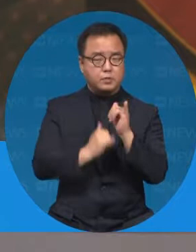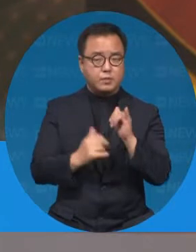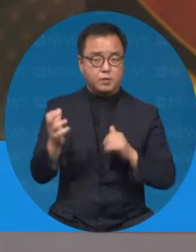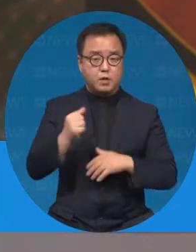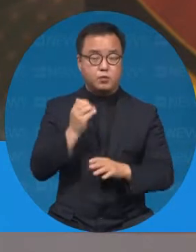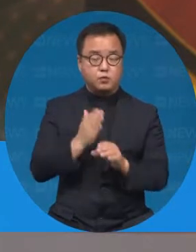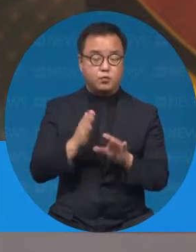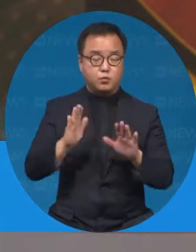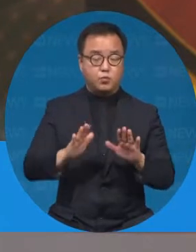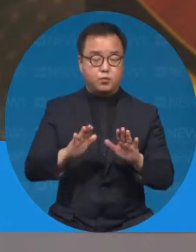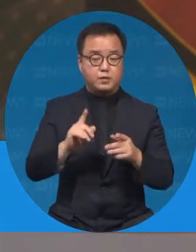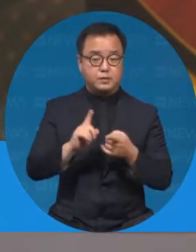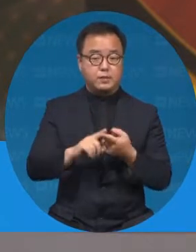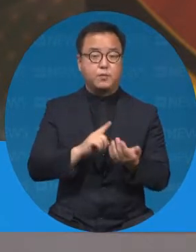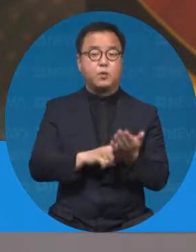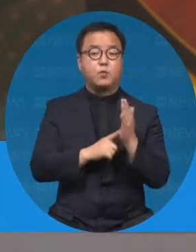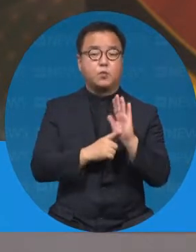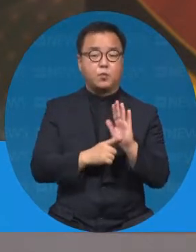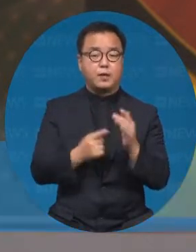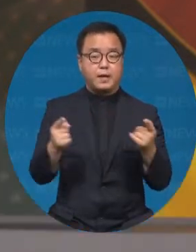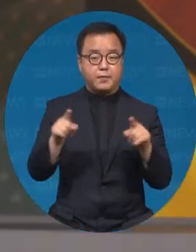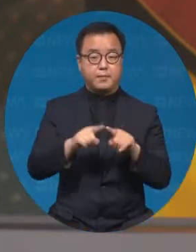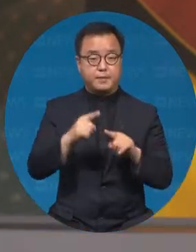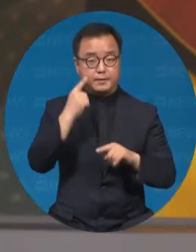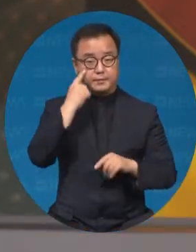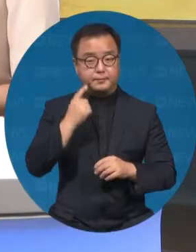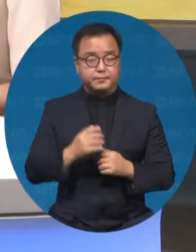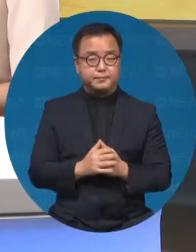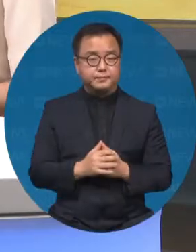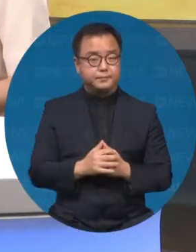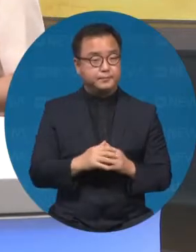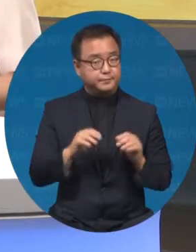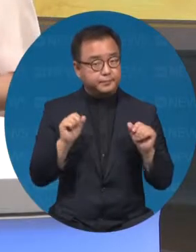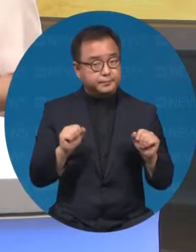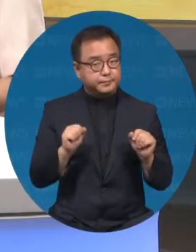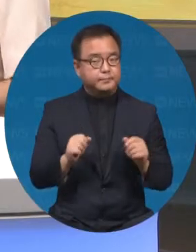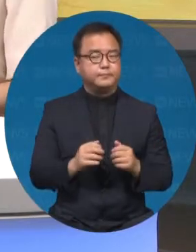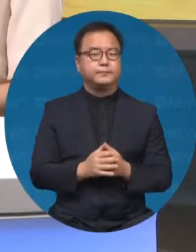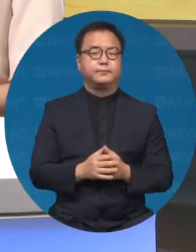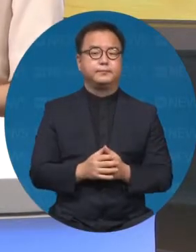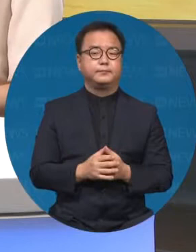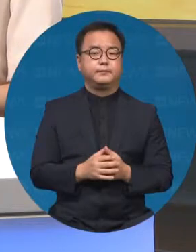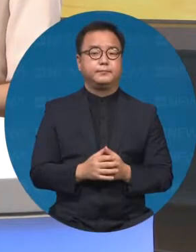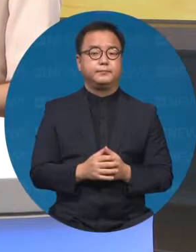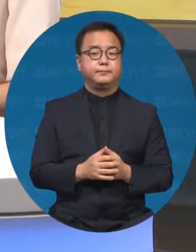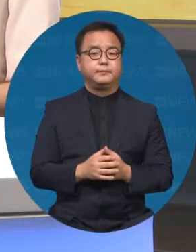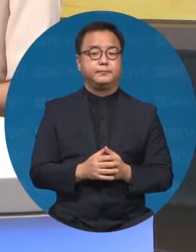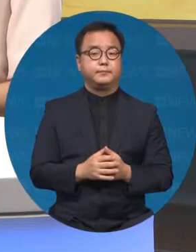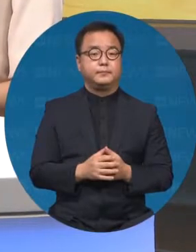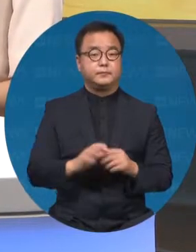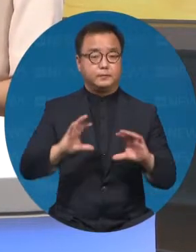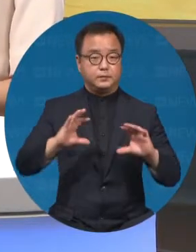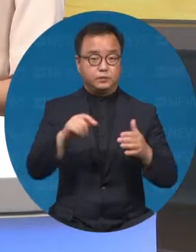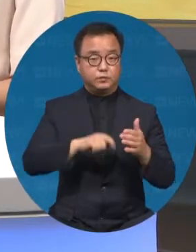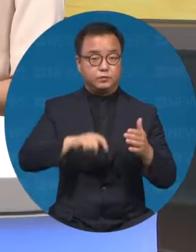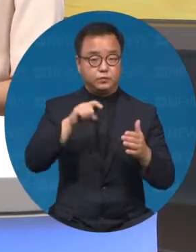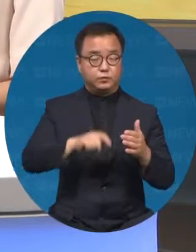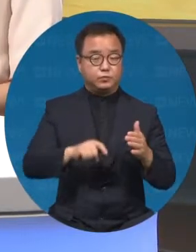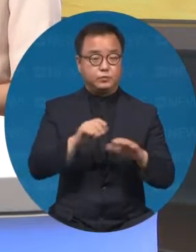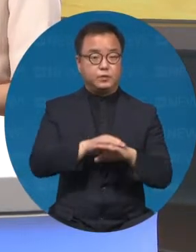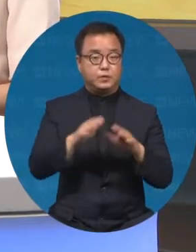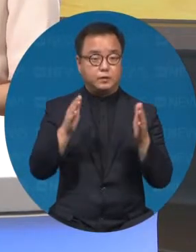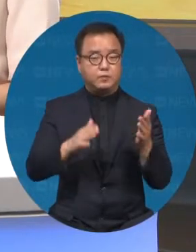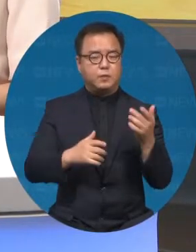오늘 바이올리니스트 이수민 씨와 함께 돌아보겠습니다. 수민 씨, 어서 오세요. 안녕하세요. 네. 자, 국내 무대는 클래식